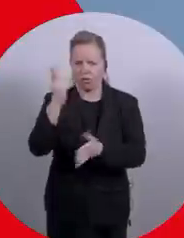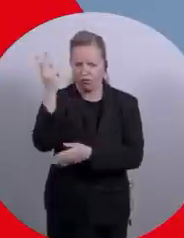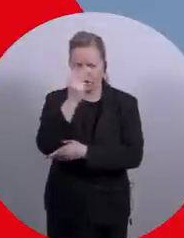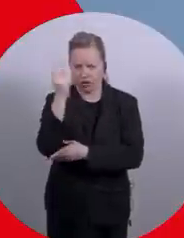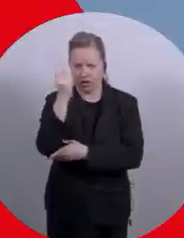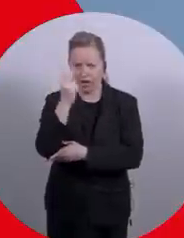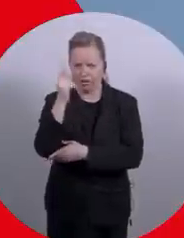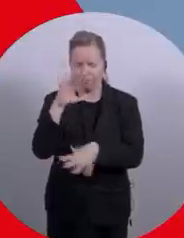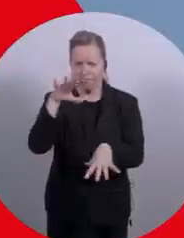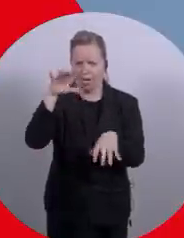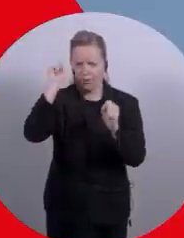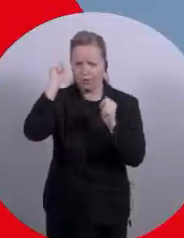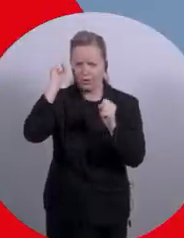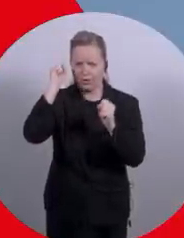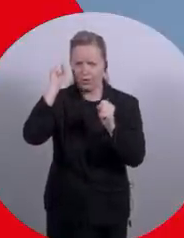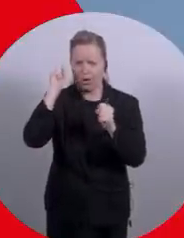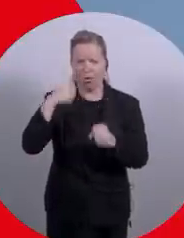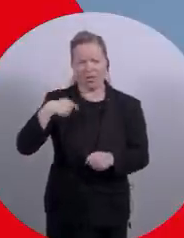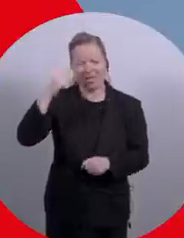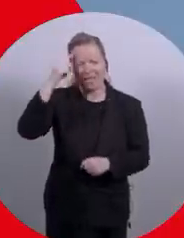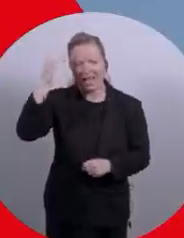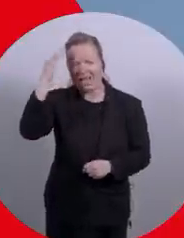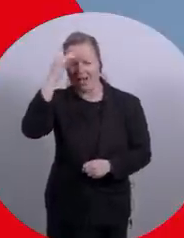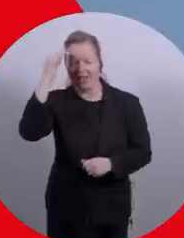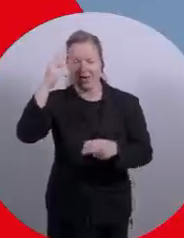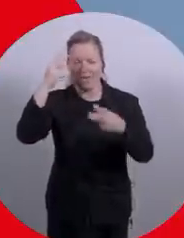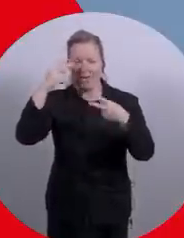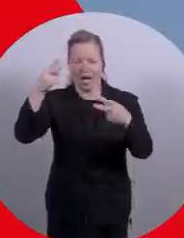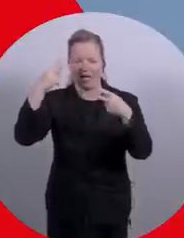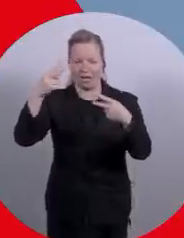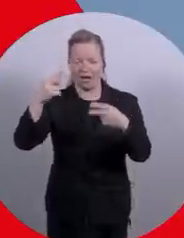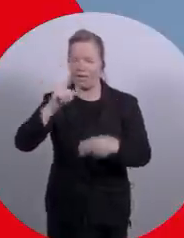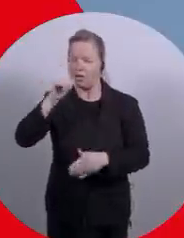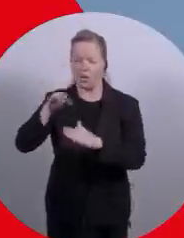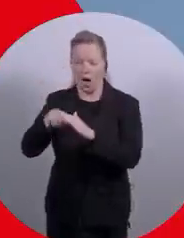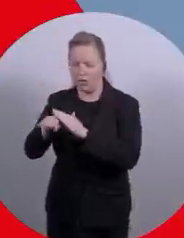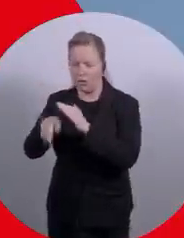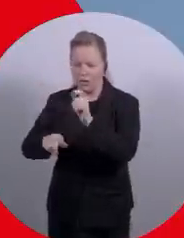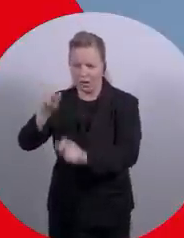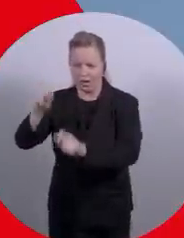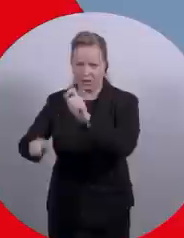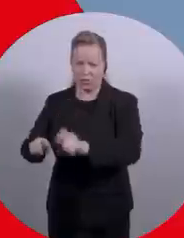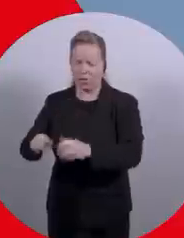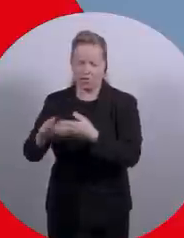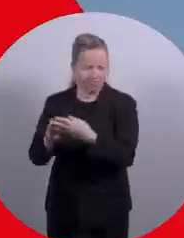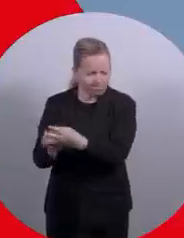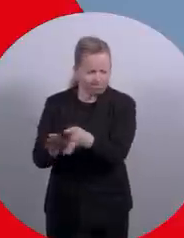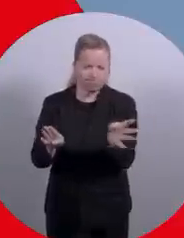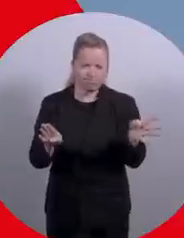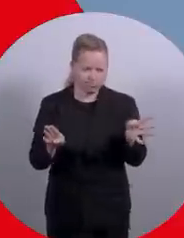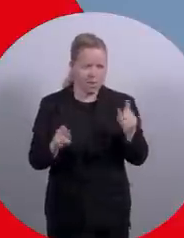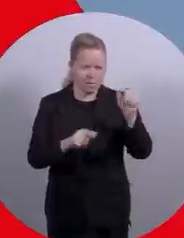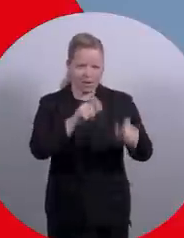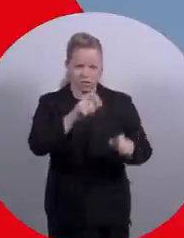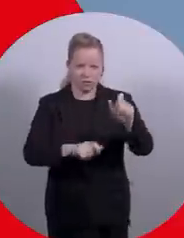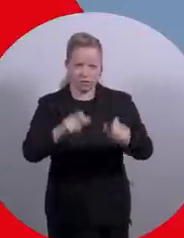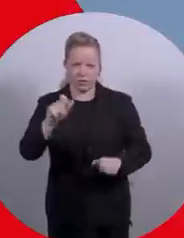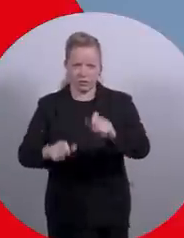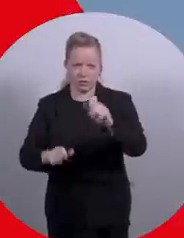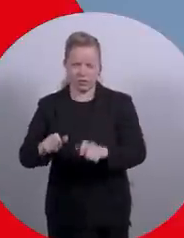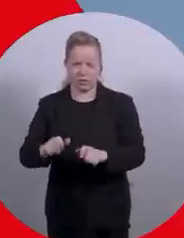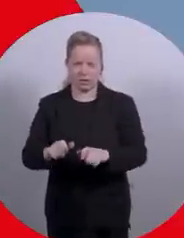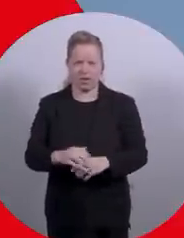und denkt das vielleicht ein bisschen weiter nicht nur aber flüchtenden Menschen aber nicht nur sondern nur überhaupt und generell wie